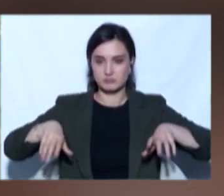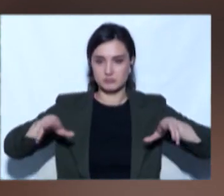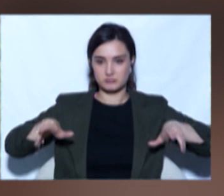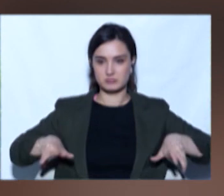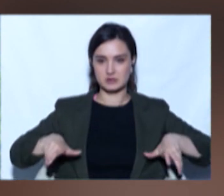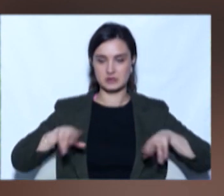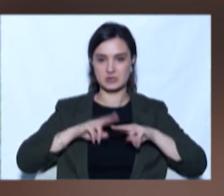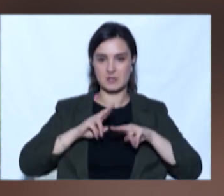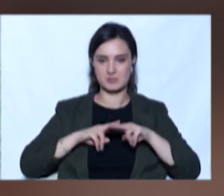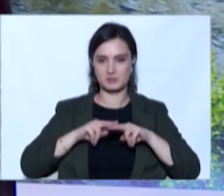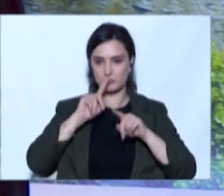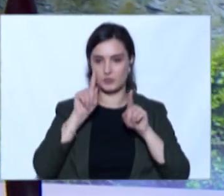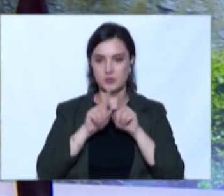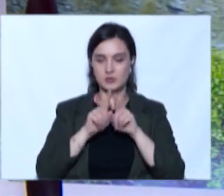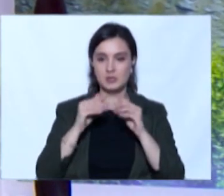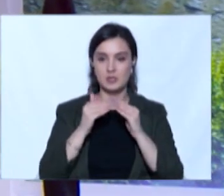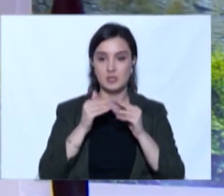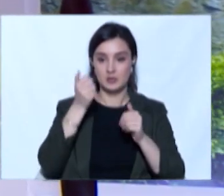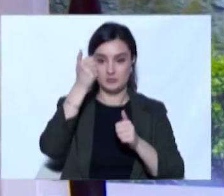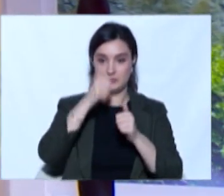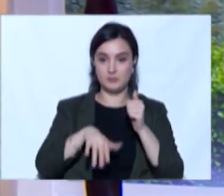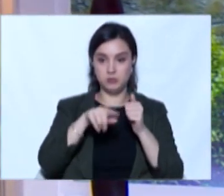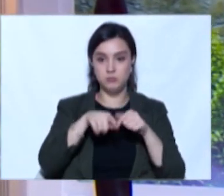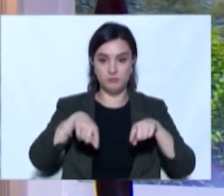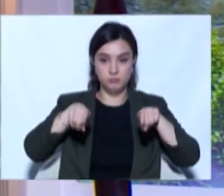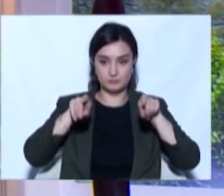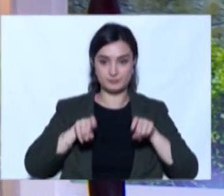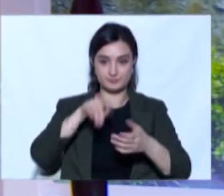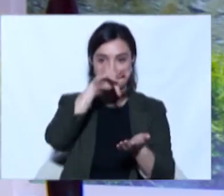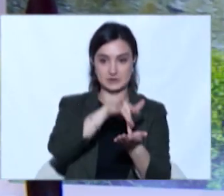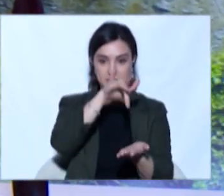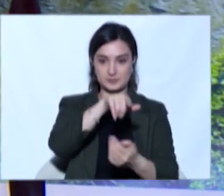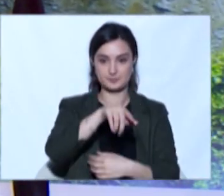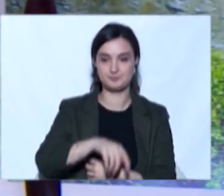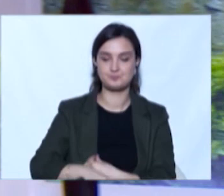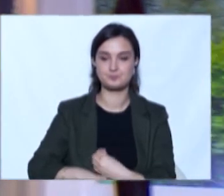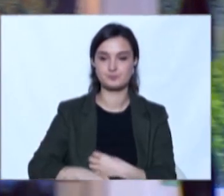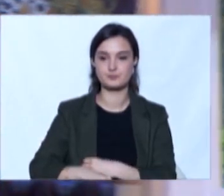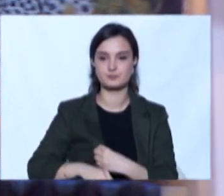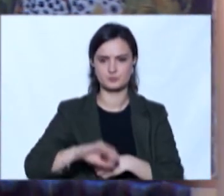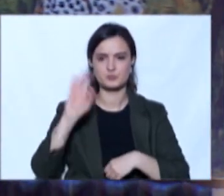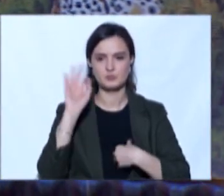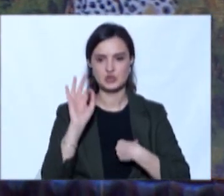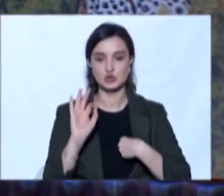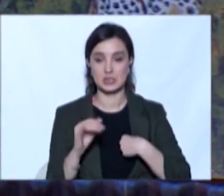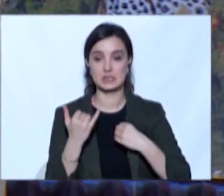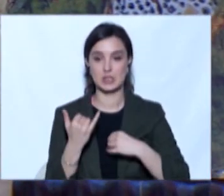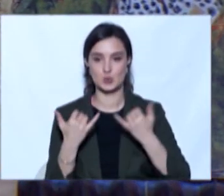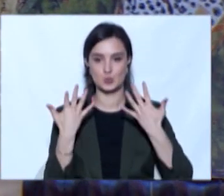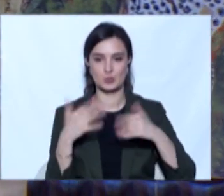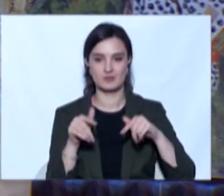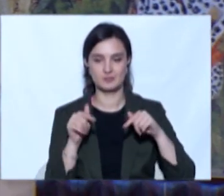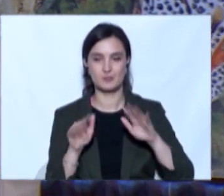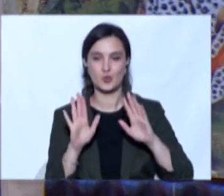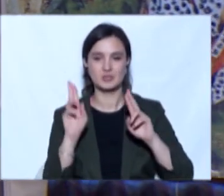სკამი არის ეს, რომელიც სახლის ცენტრში იდგა და ხშირ შემთხვევაში დღეს უკვე ეს